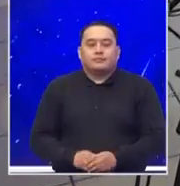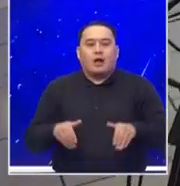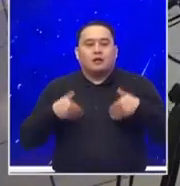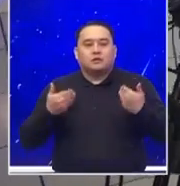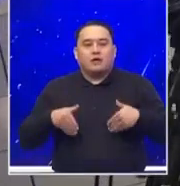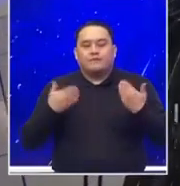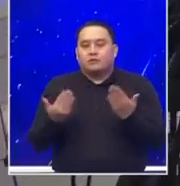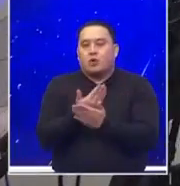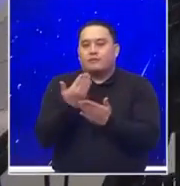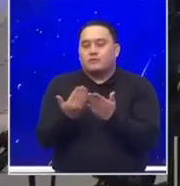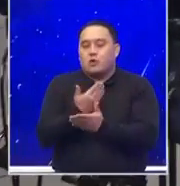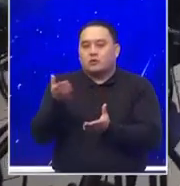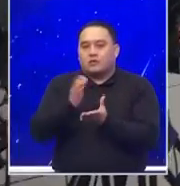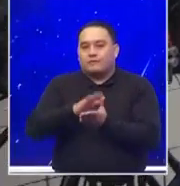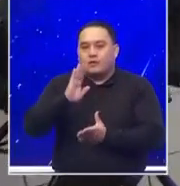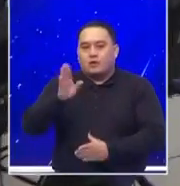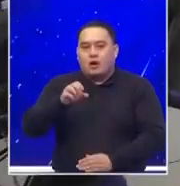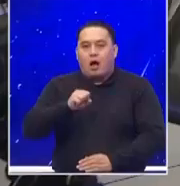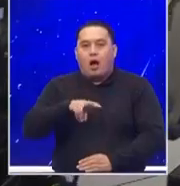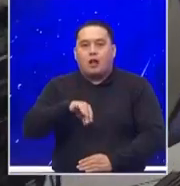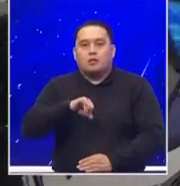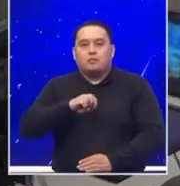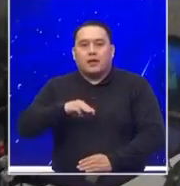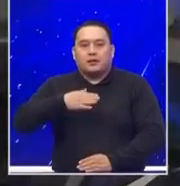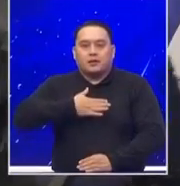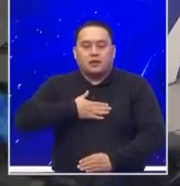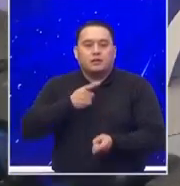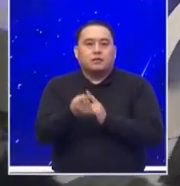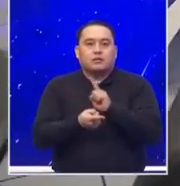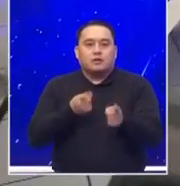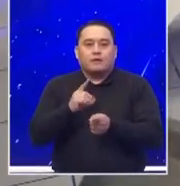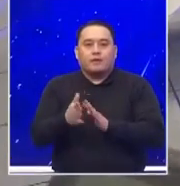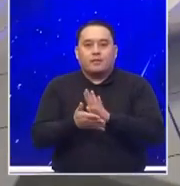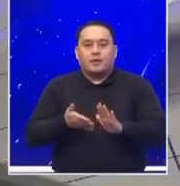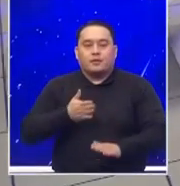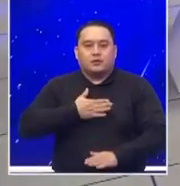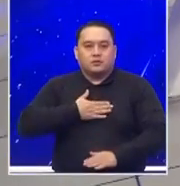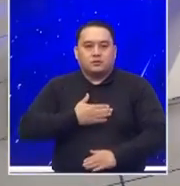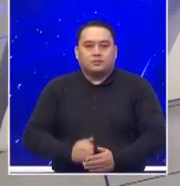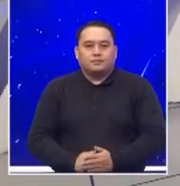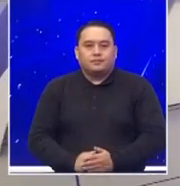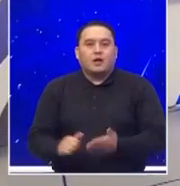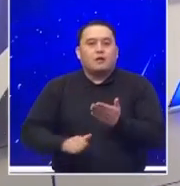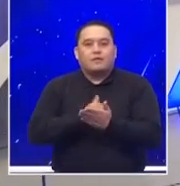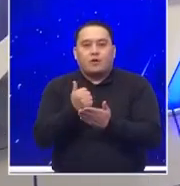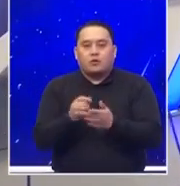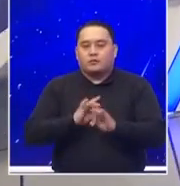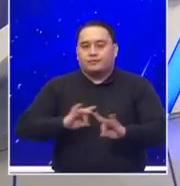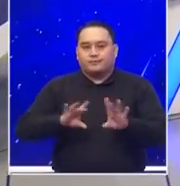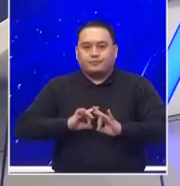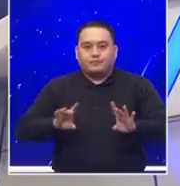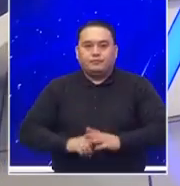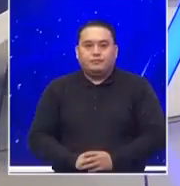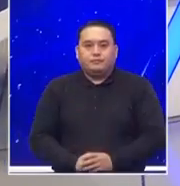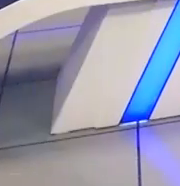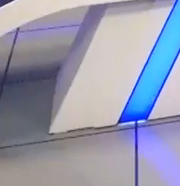Ассаламу алейкум, қадірменді көрермен, тікелей эфирде қорытынды жаңалықтар, студияда Алмат Хамид, сурдалдырмада Марат Жақсылық. Бүгін көретіндеріміз.